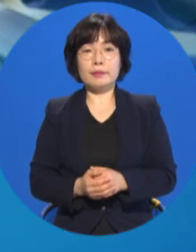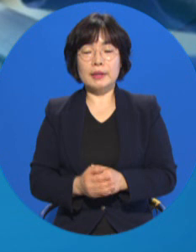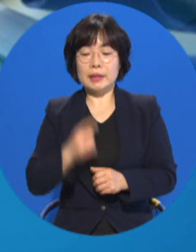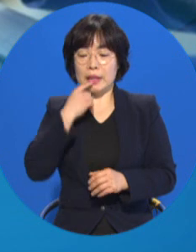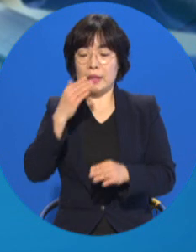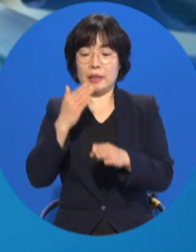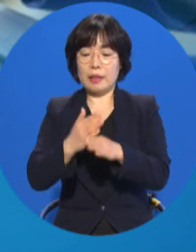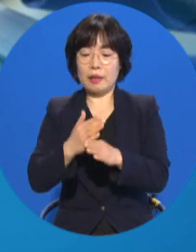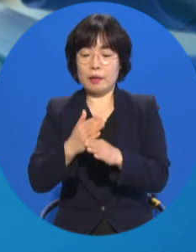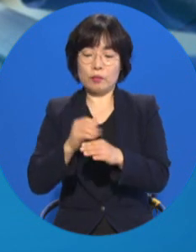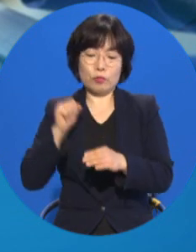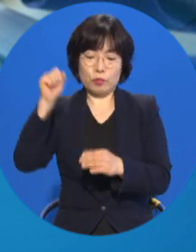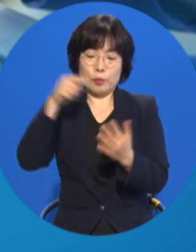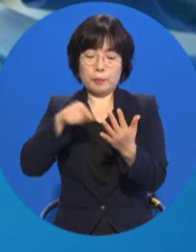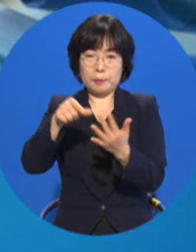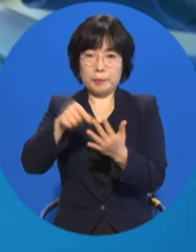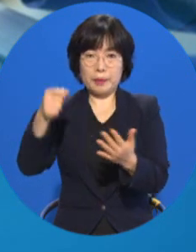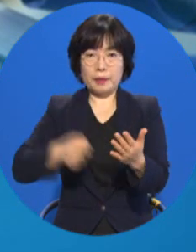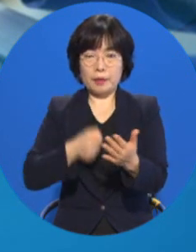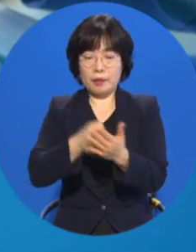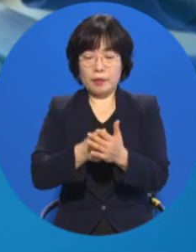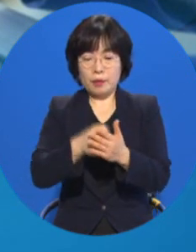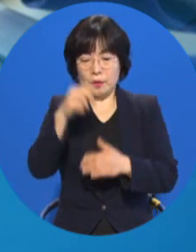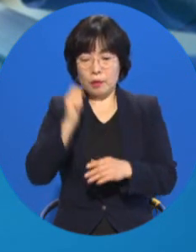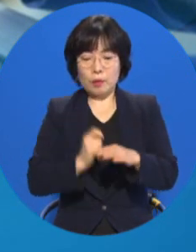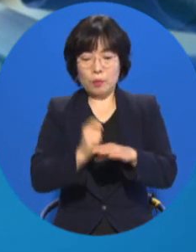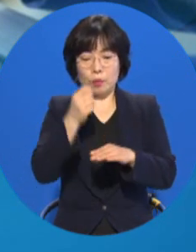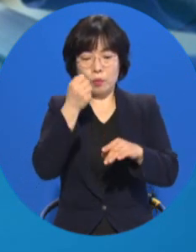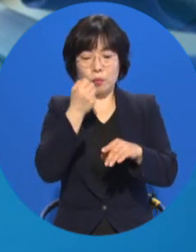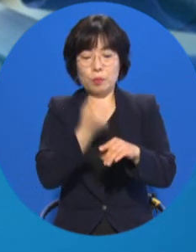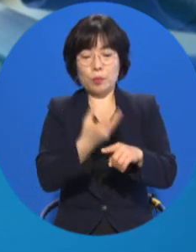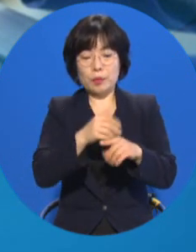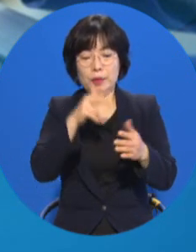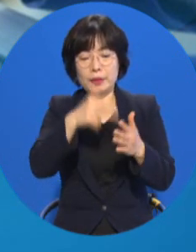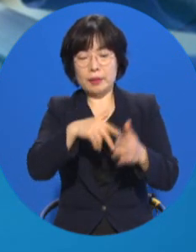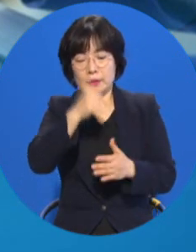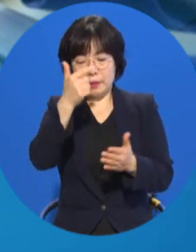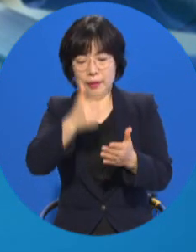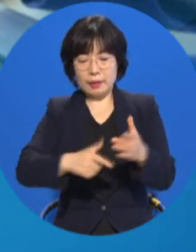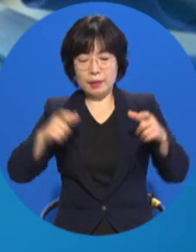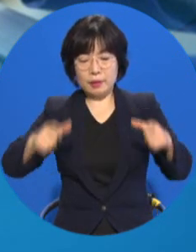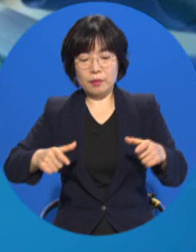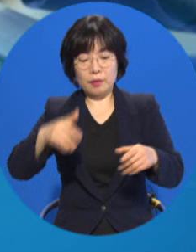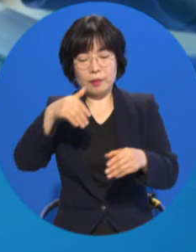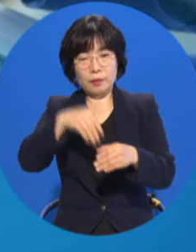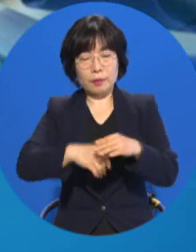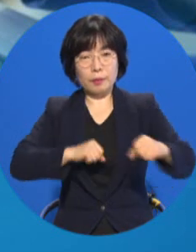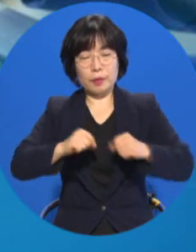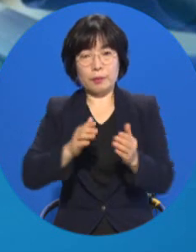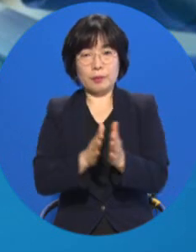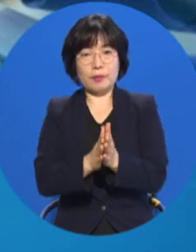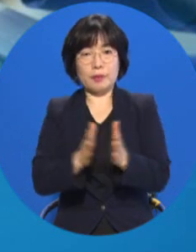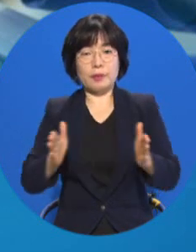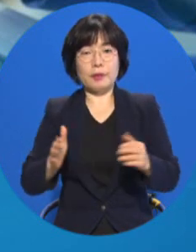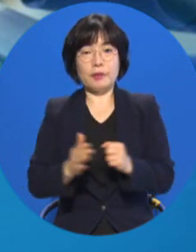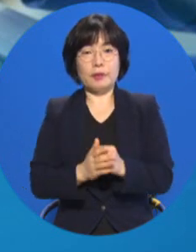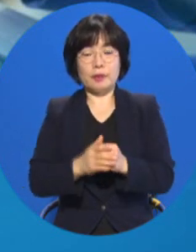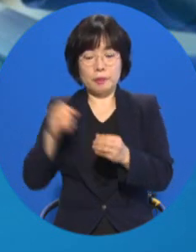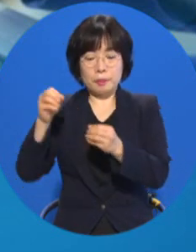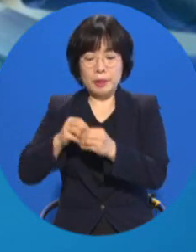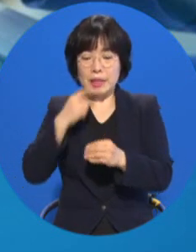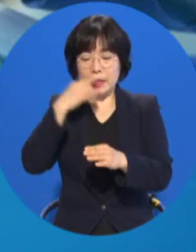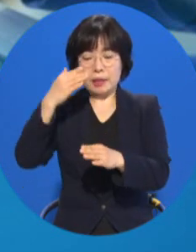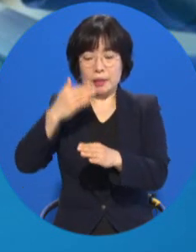민주당 경선 후보가 확정되면서 고흥 보성 장흥 강진 선거구의 선거전에 시동이 걸렸습니다. 전통적으로